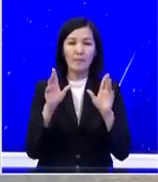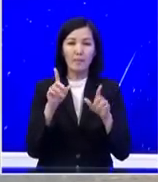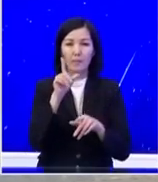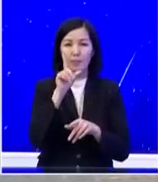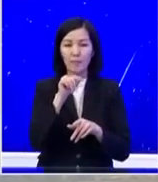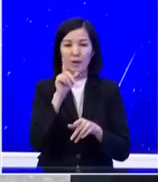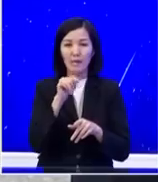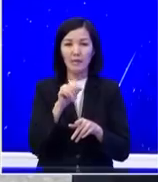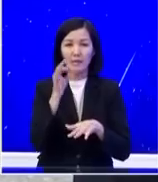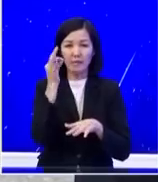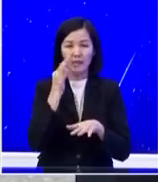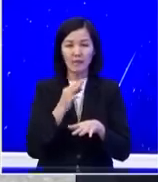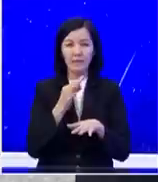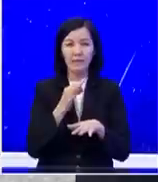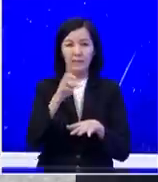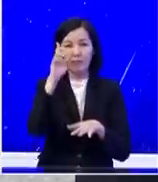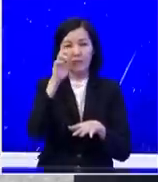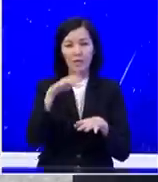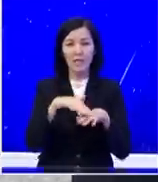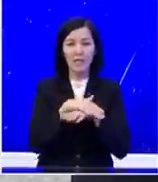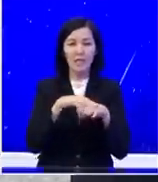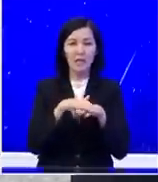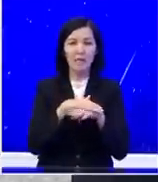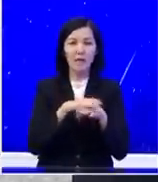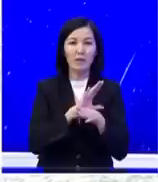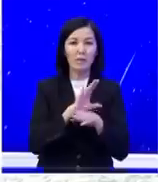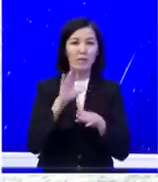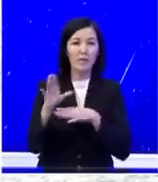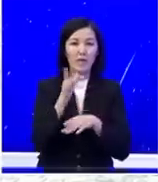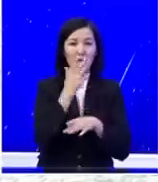экспортқа шығарып, Қытайдың мемлекеттік тауарлы тізіміне енгізгіміз келеді.